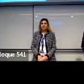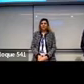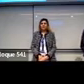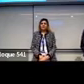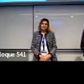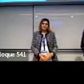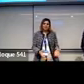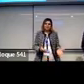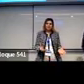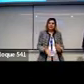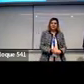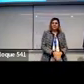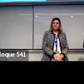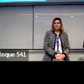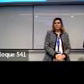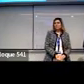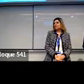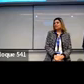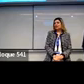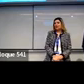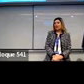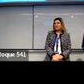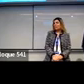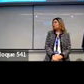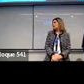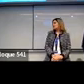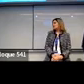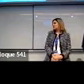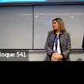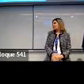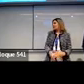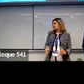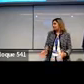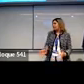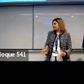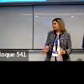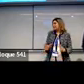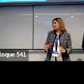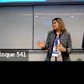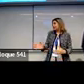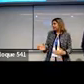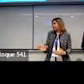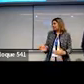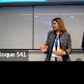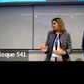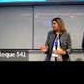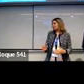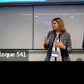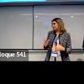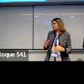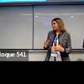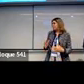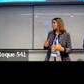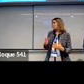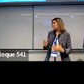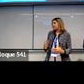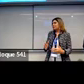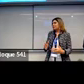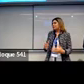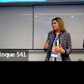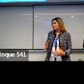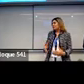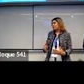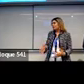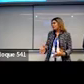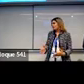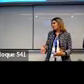entreprises. C'est ça qui, vraiment, il y a un manque, il n'y a pas un lien entre vraiment le